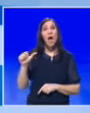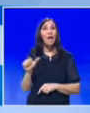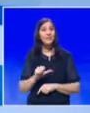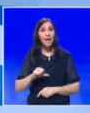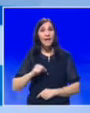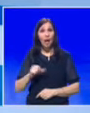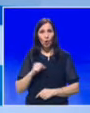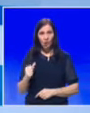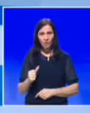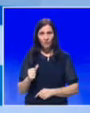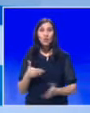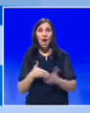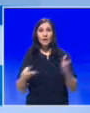от